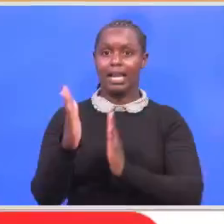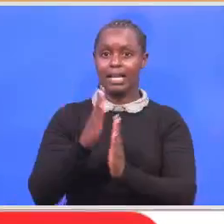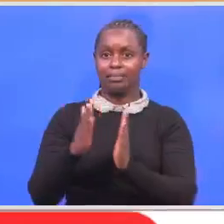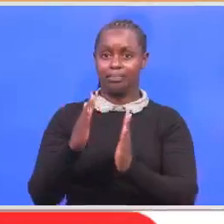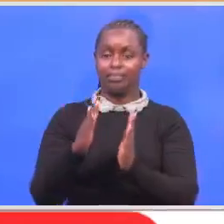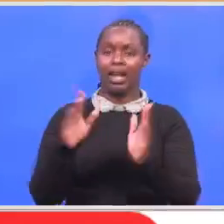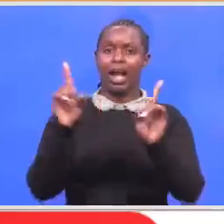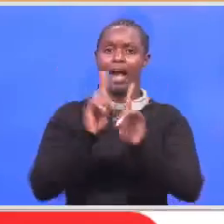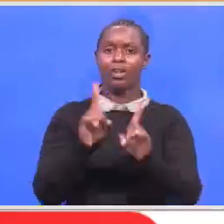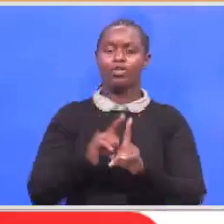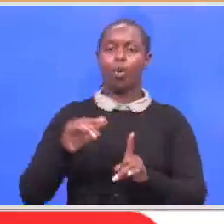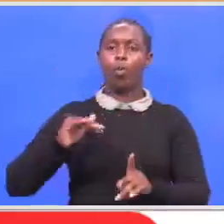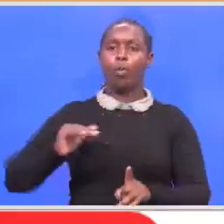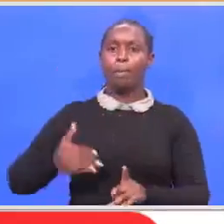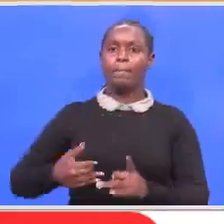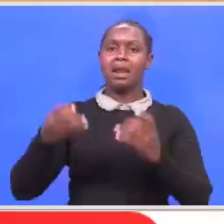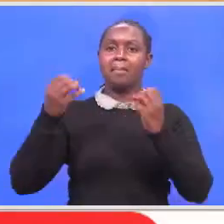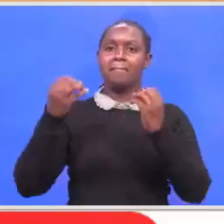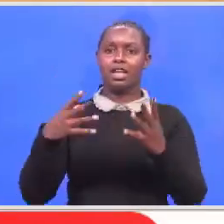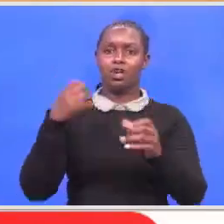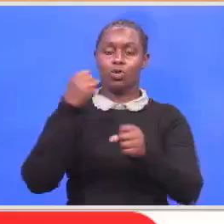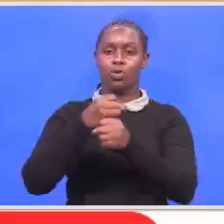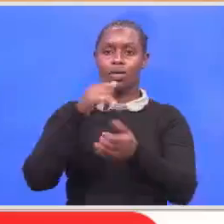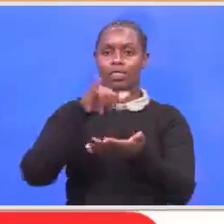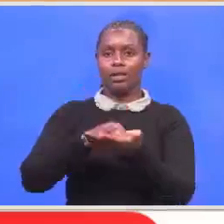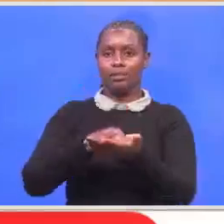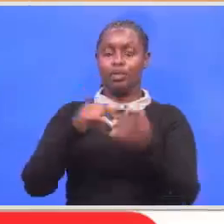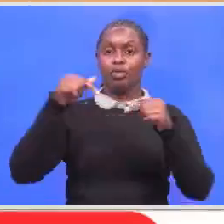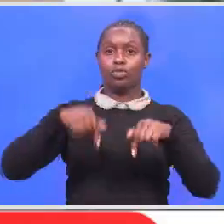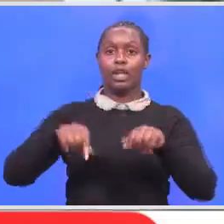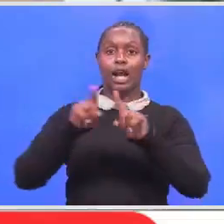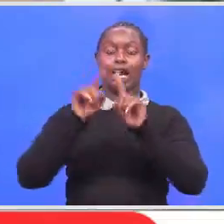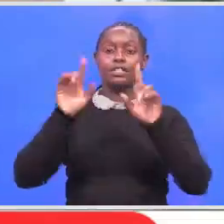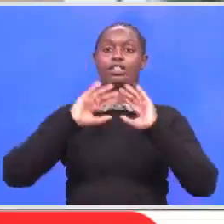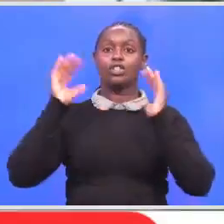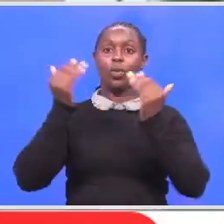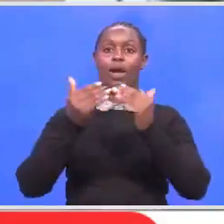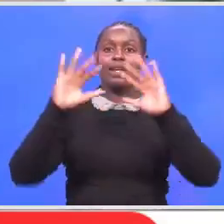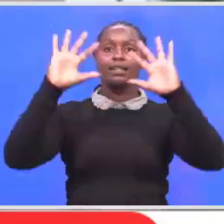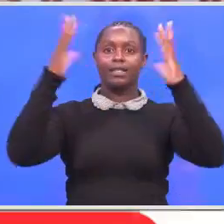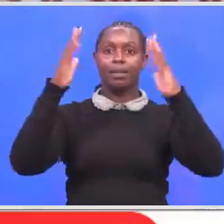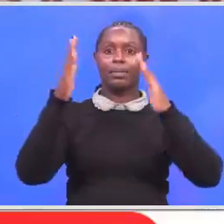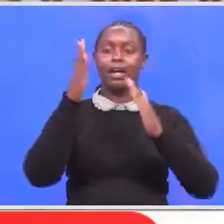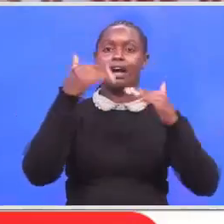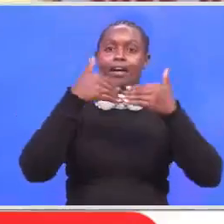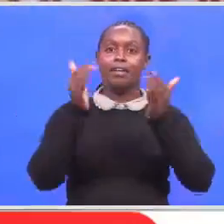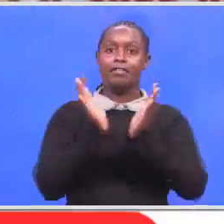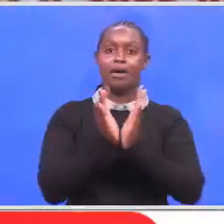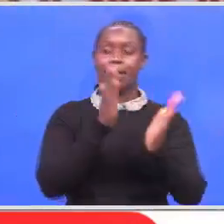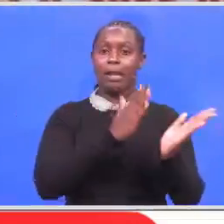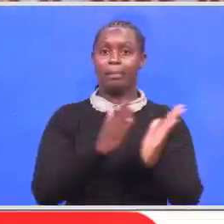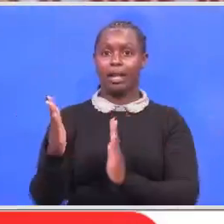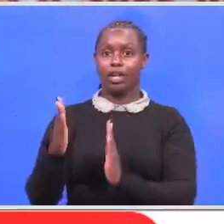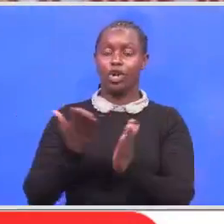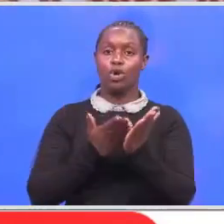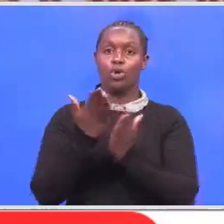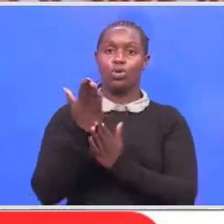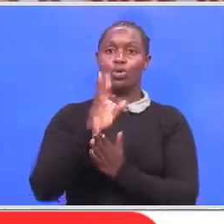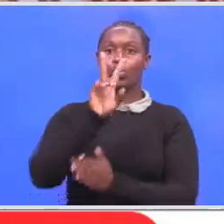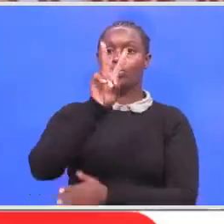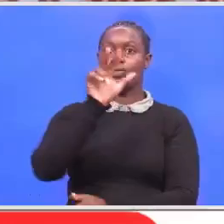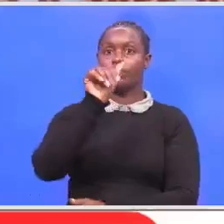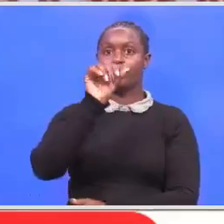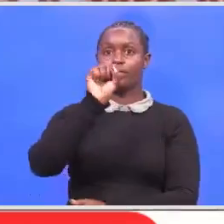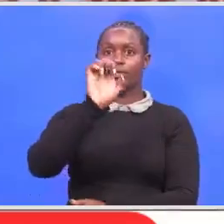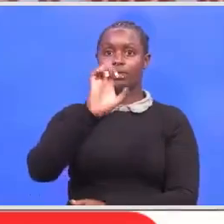kisaka huduma hiyo. Leo dunia ikiadhimisha siku ya kupanga uzazi kwa kupitia ukataji wa mishipa ya uzazi,